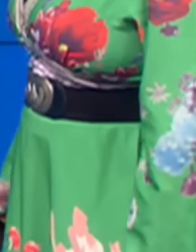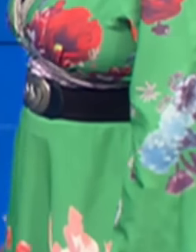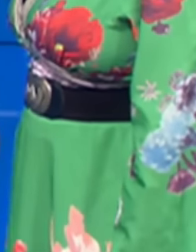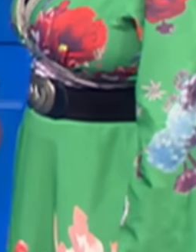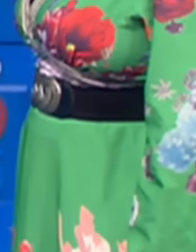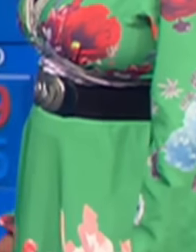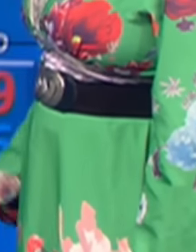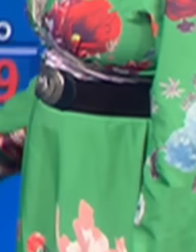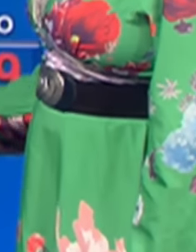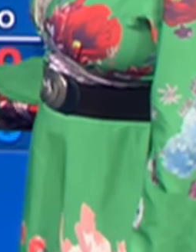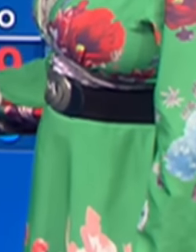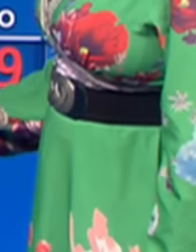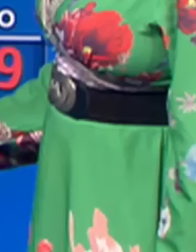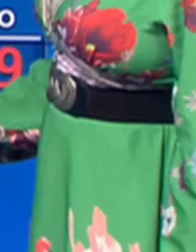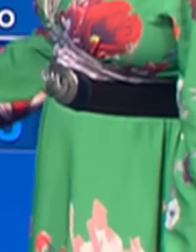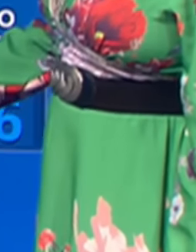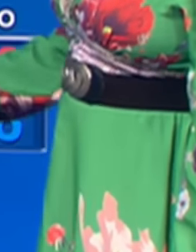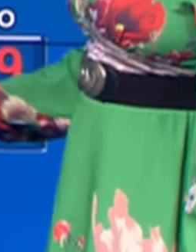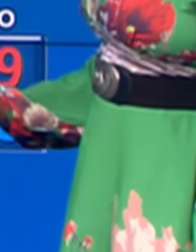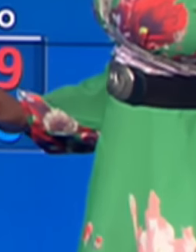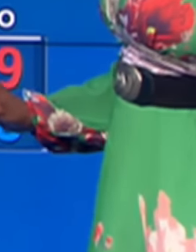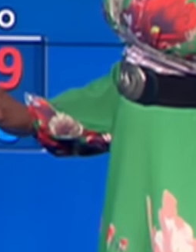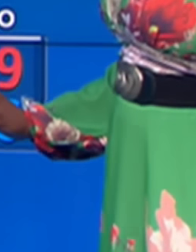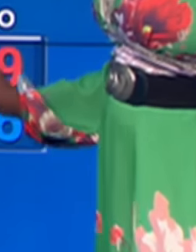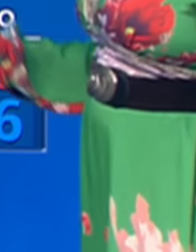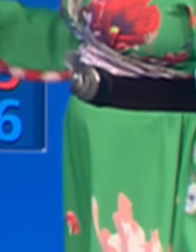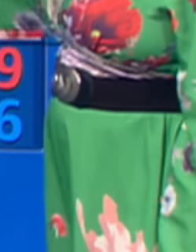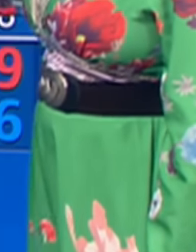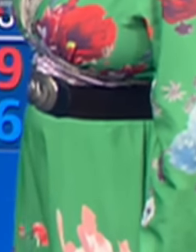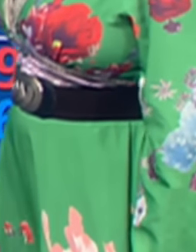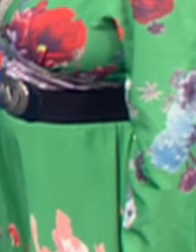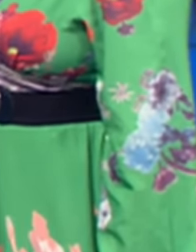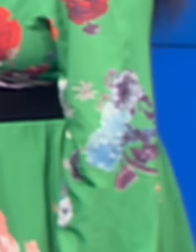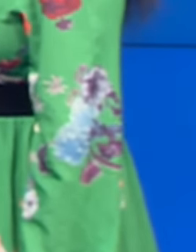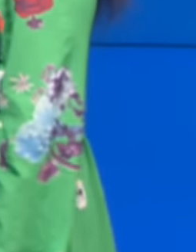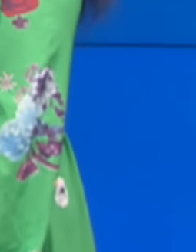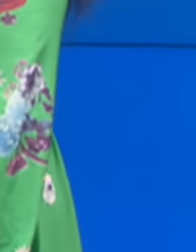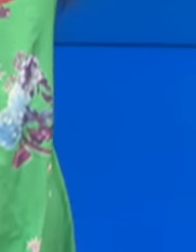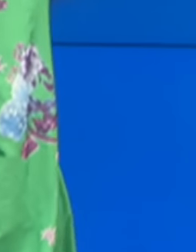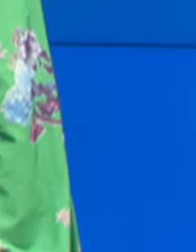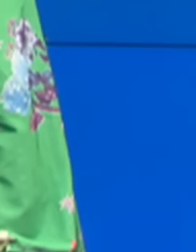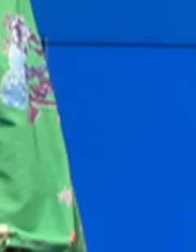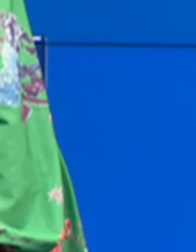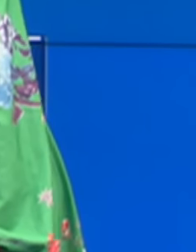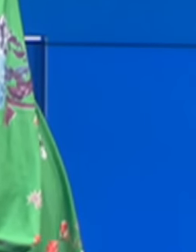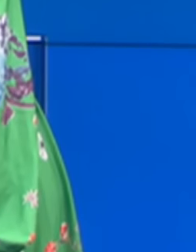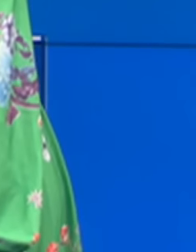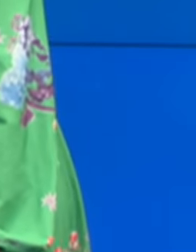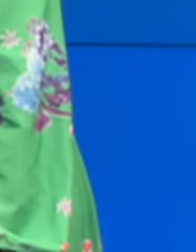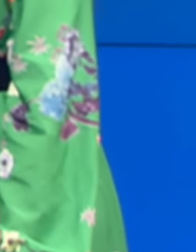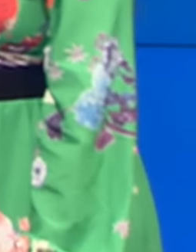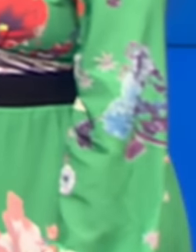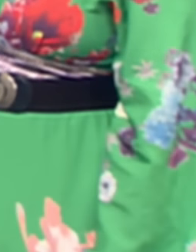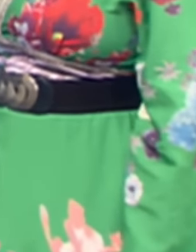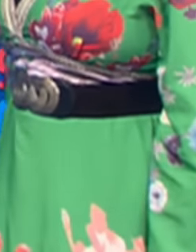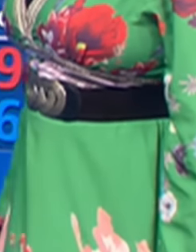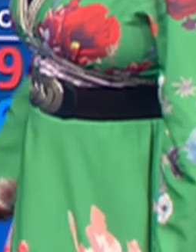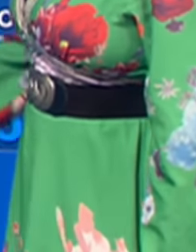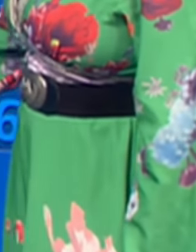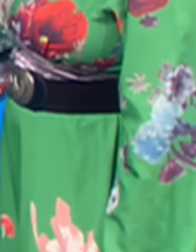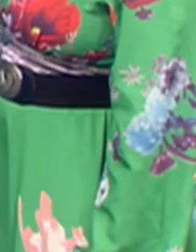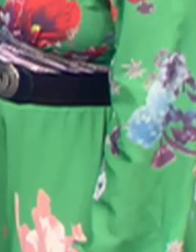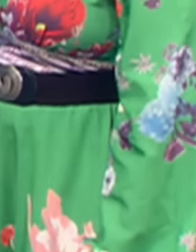be re bone dipula tša maatla go tla bona go ntše go tonya ebile go ne le dipula ba gareng managa ka moka re lebelela gona Maletswai le gona Ncuba go tlabe ba itemogetše